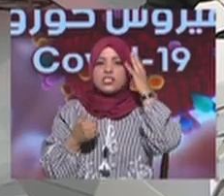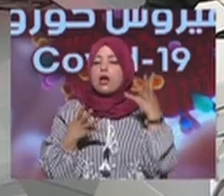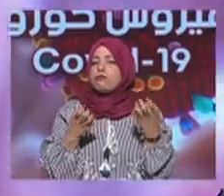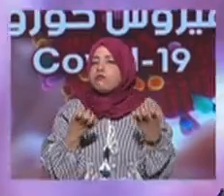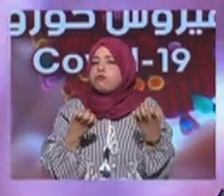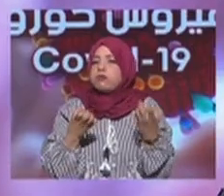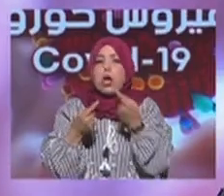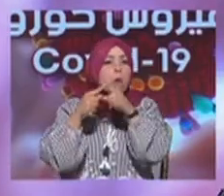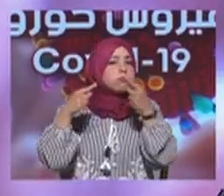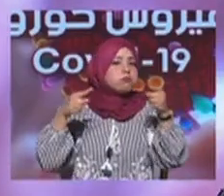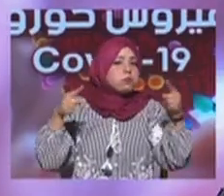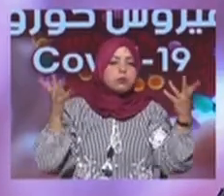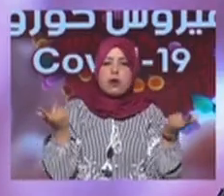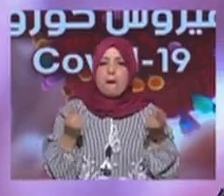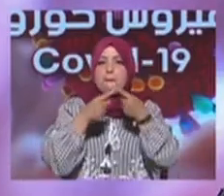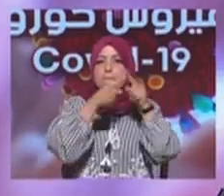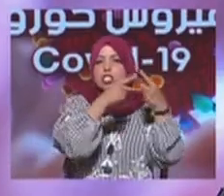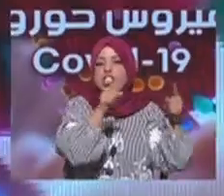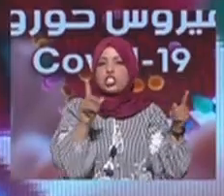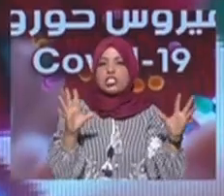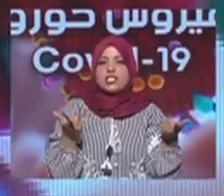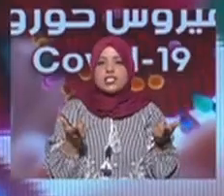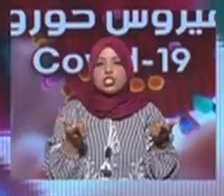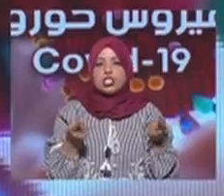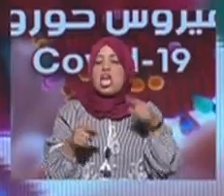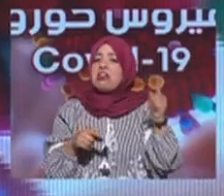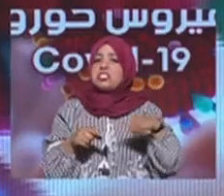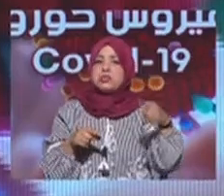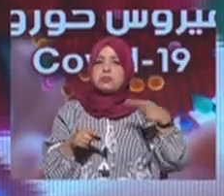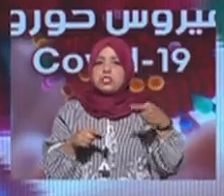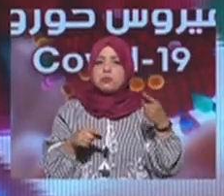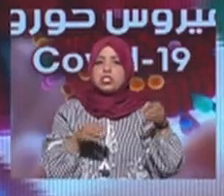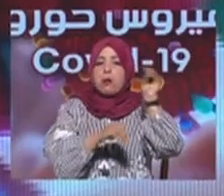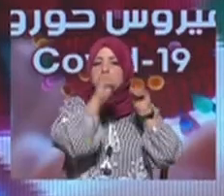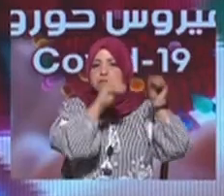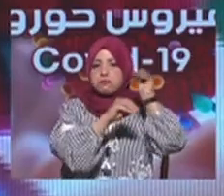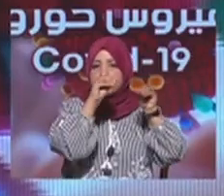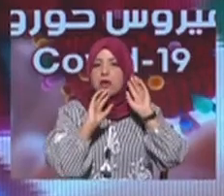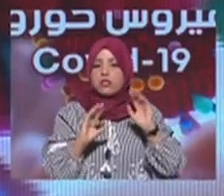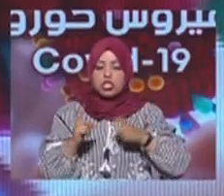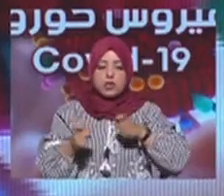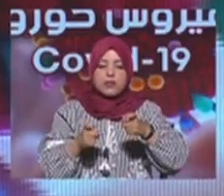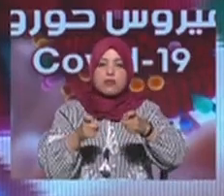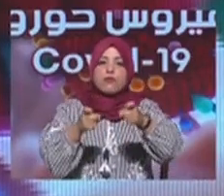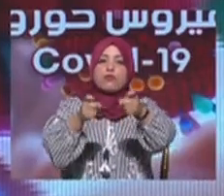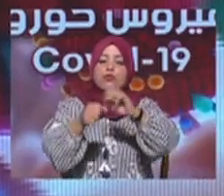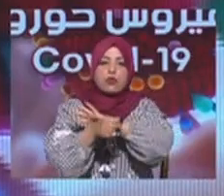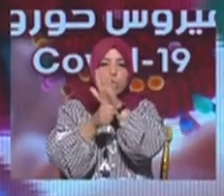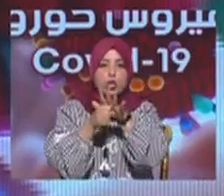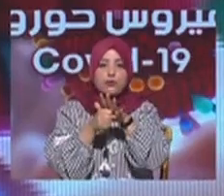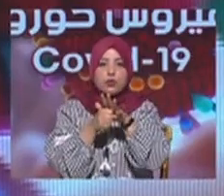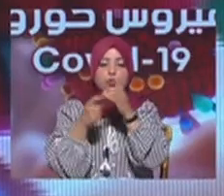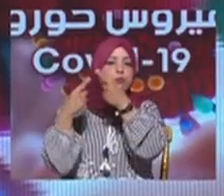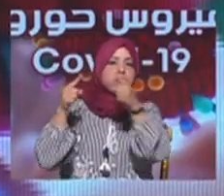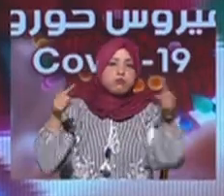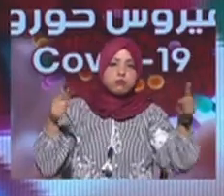هذايا؟ لا انا مسنسه نعمل الجينوتيباج ديفيرونت تيب دو فيروس معناها كيما قلت لك الاتش اي في دوتر